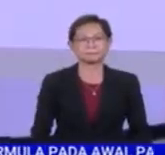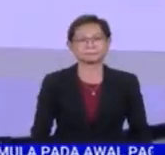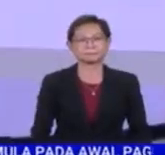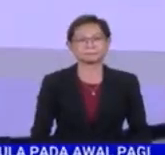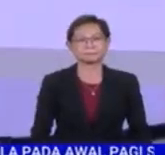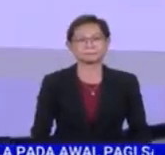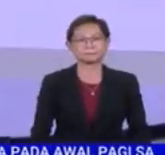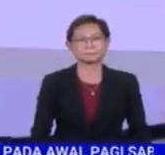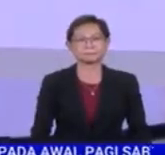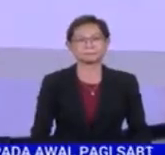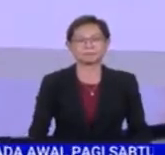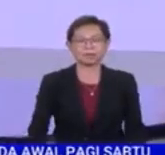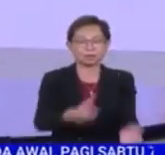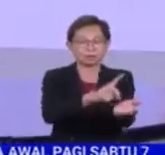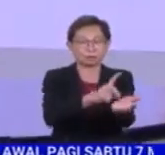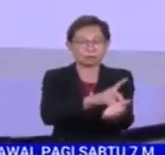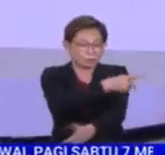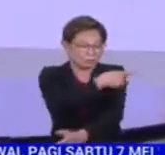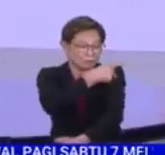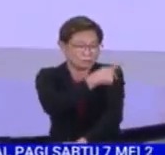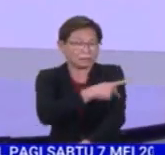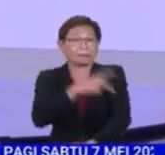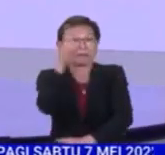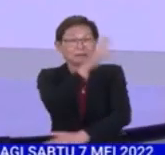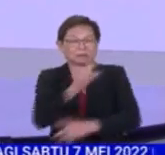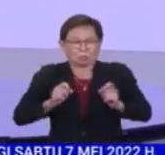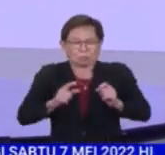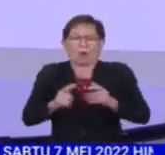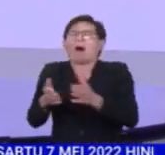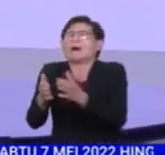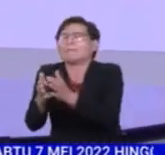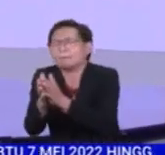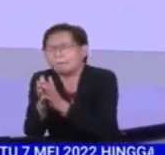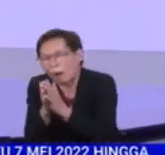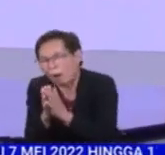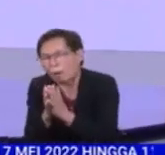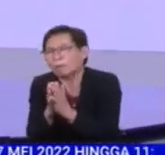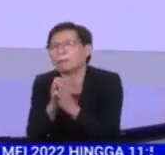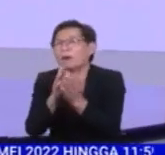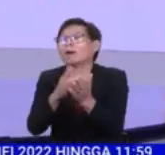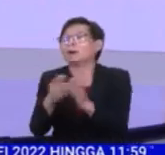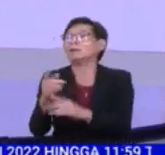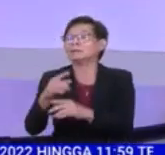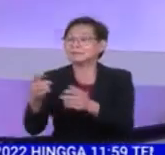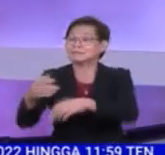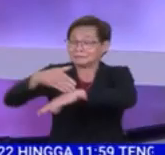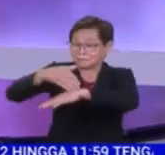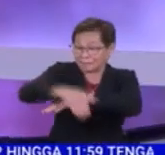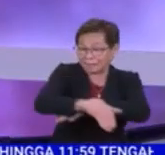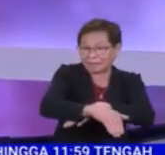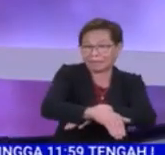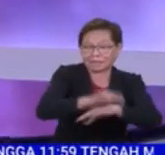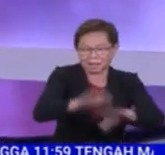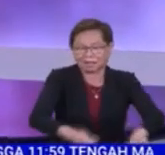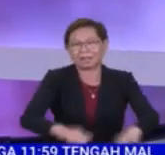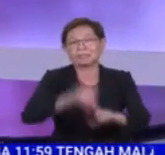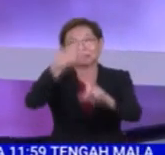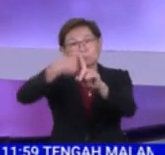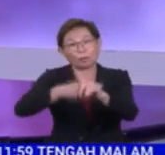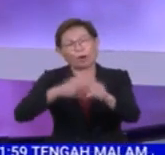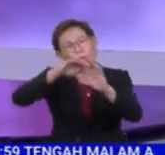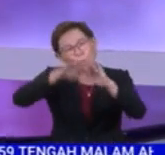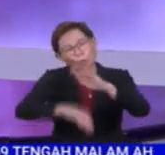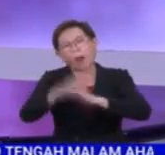baik pengamal perubatan di klinik kesihatan kerajaan dan swasta diminta untuk merujuk kanak-kanak berumur satu bulan hingga kurang dari 18